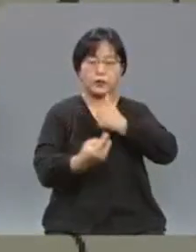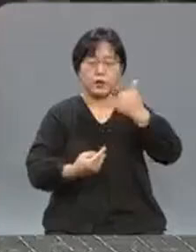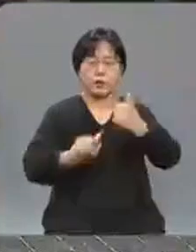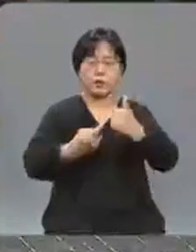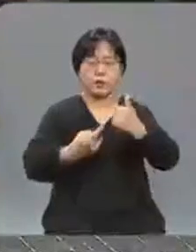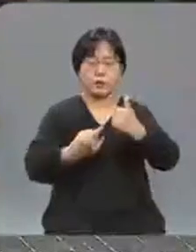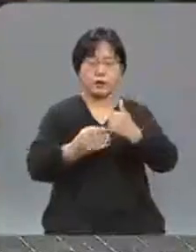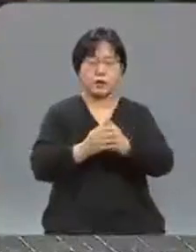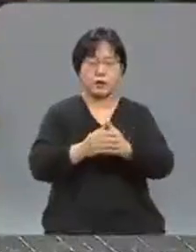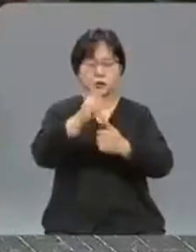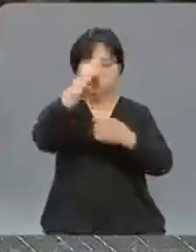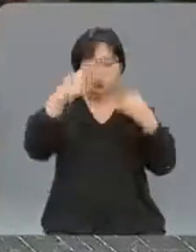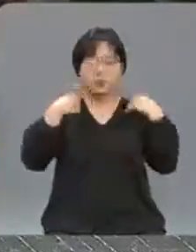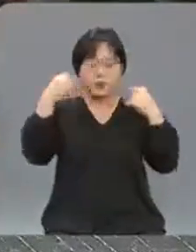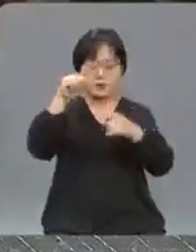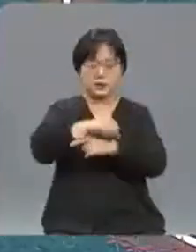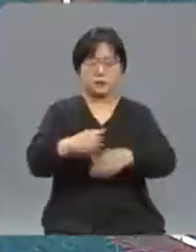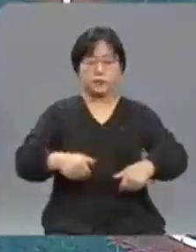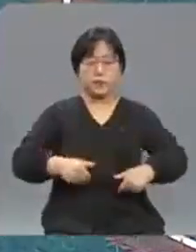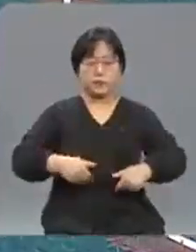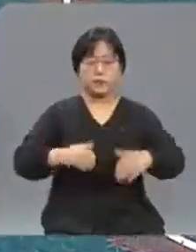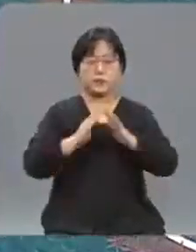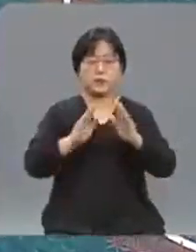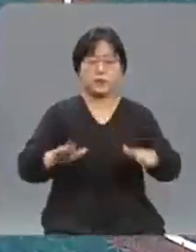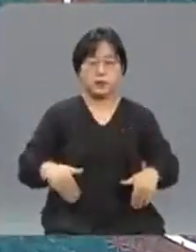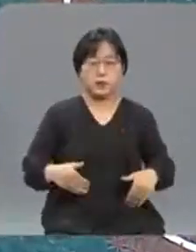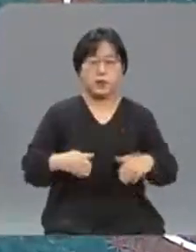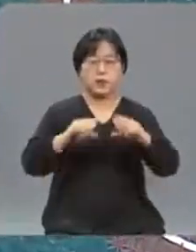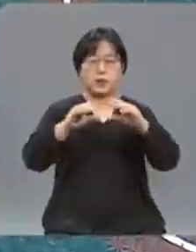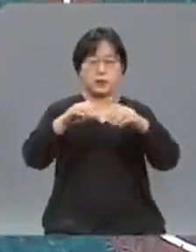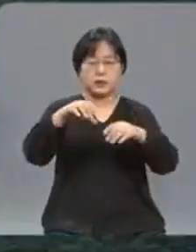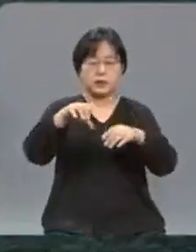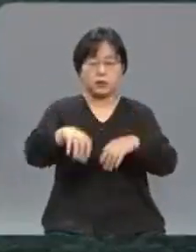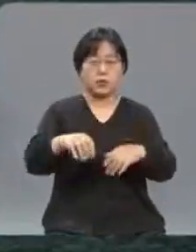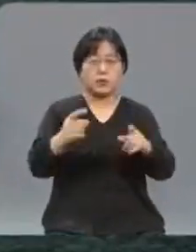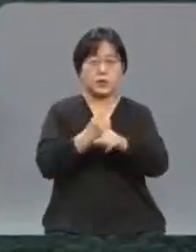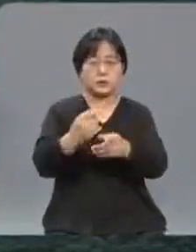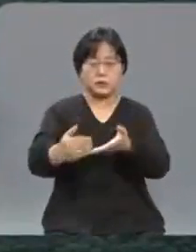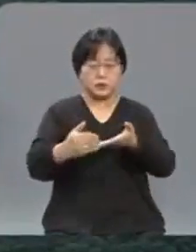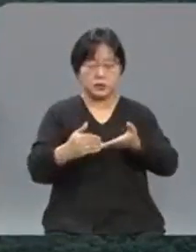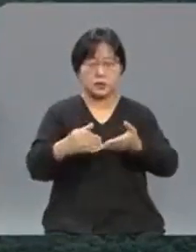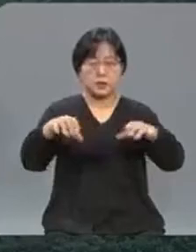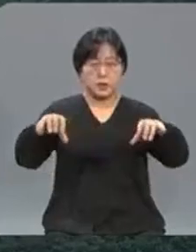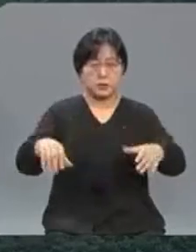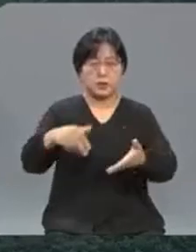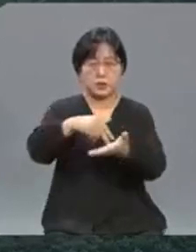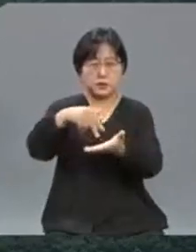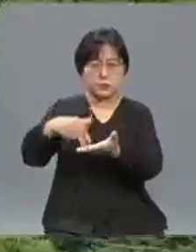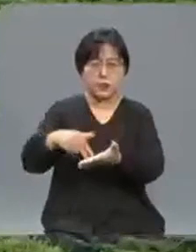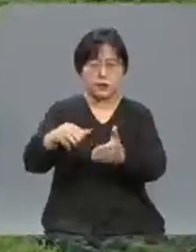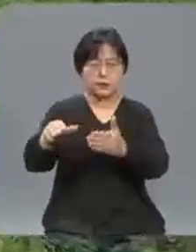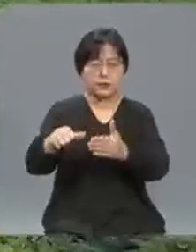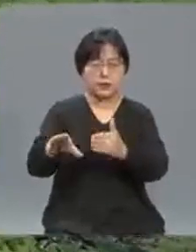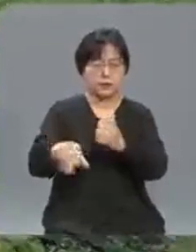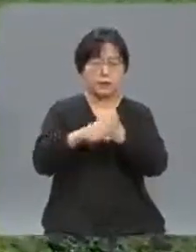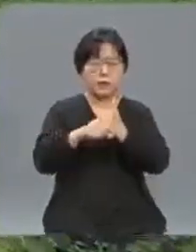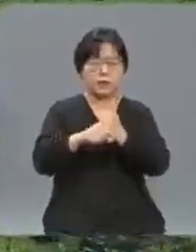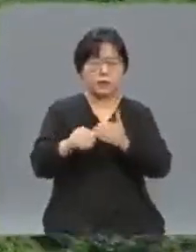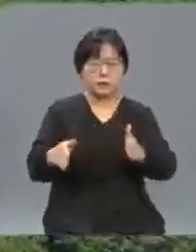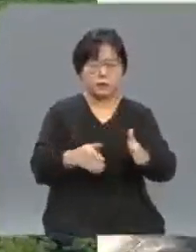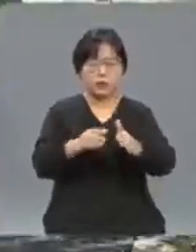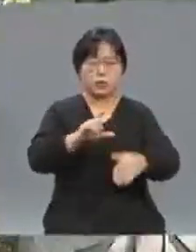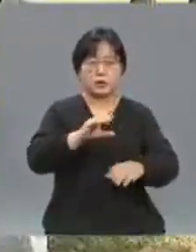정부의 승인이 필요한 상황 전라남도는 지명변경 신청이 들어오면 양측의 입장을 충분히 듣고도